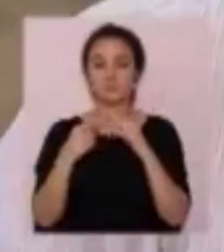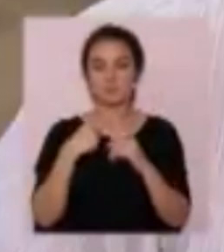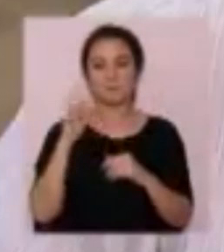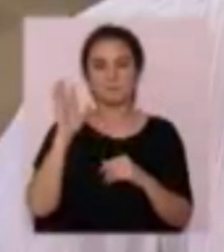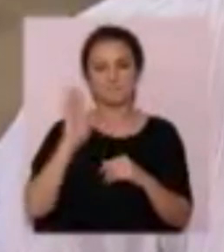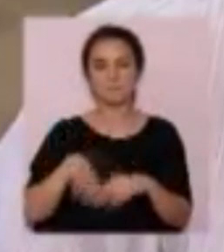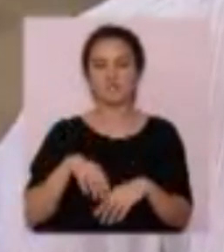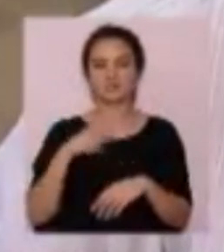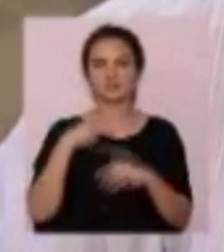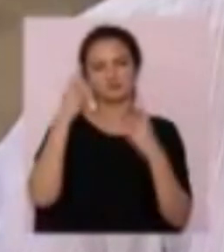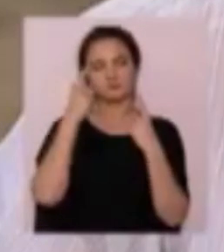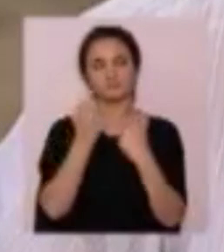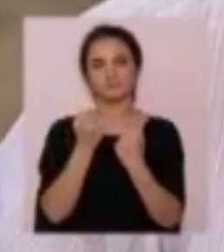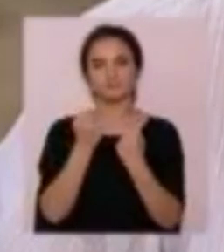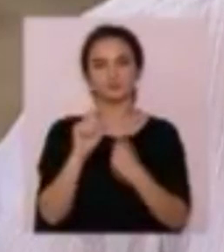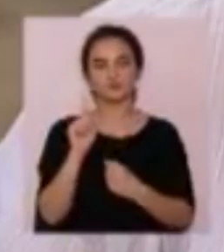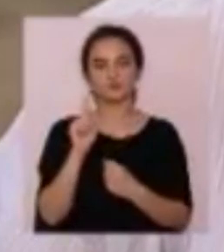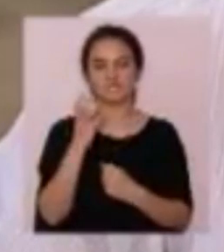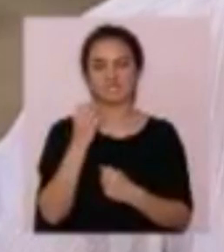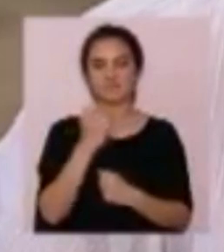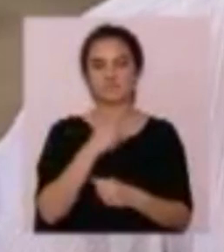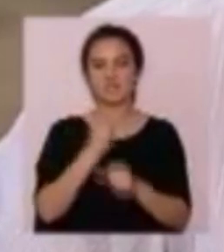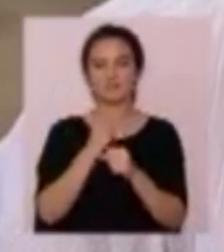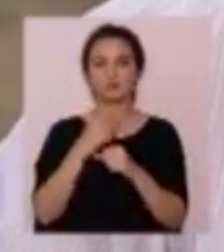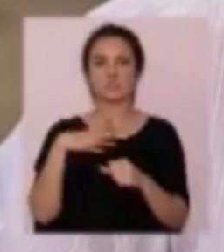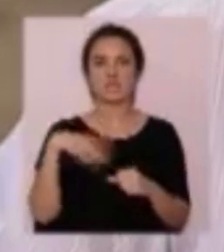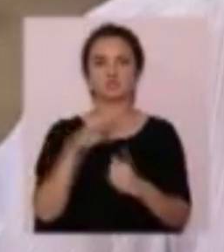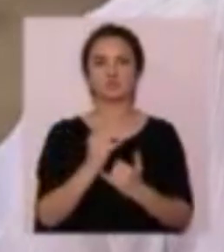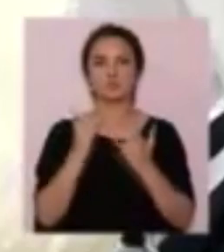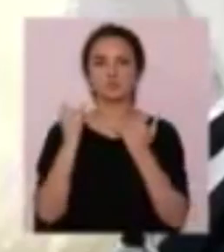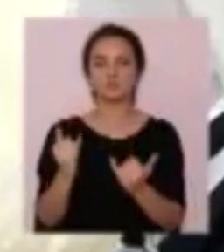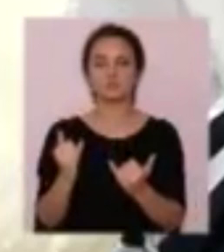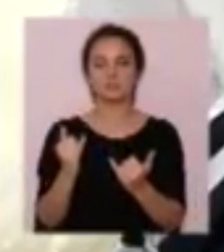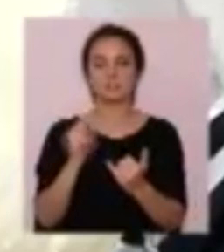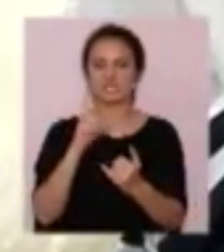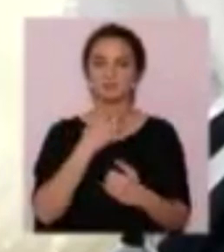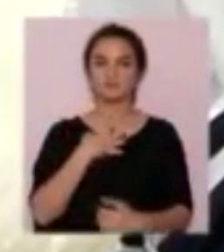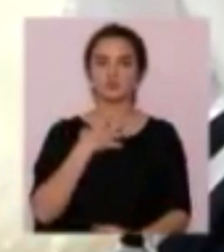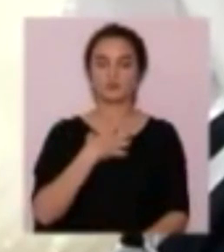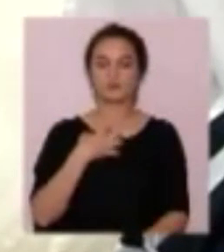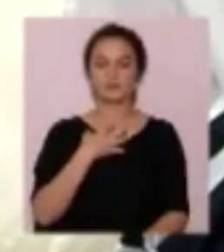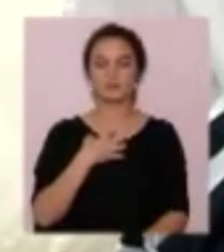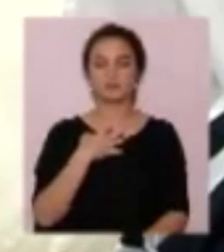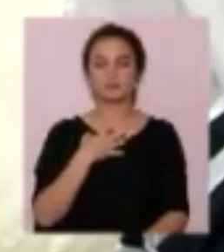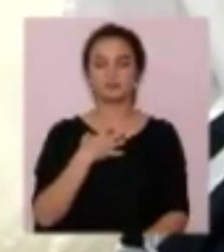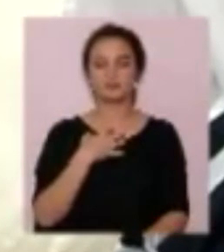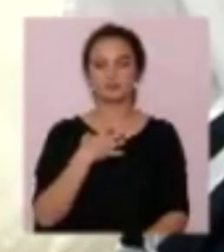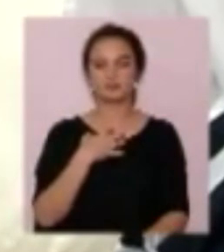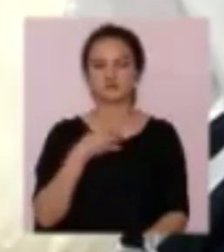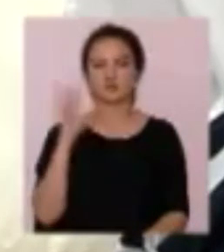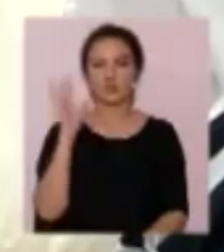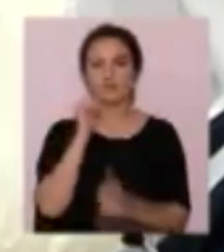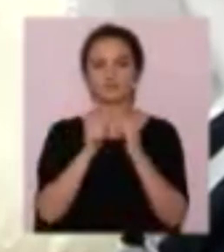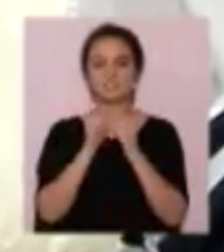მაინც იმით ვიმაგრებდი თავს რო კიდე მინდა გავაკეთო საქართველოსთვის რაღაც მნიშვნელოვანი და